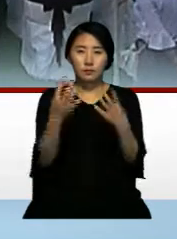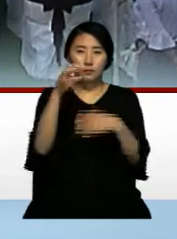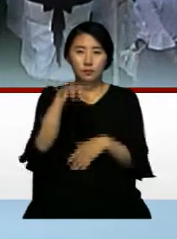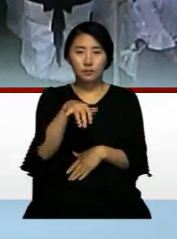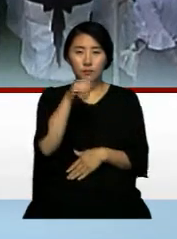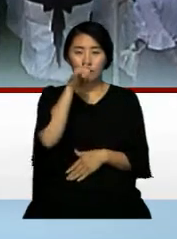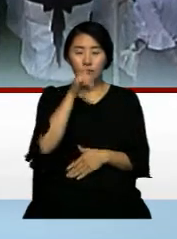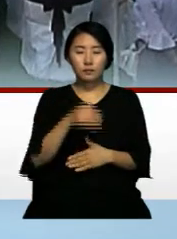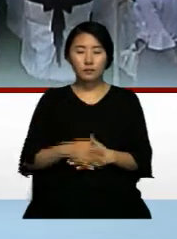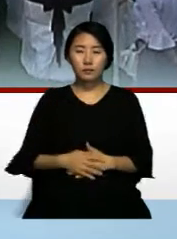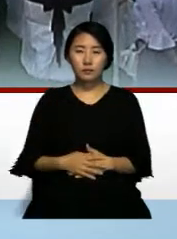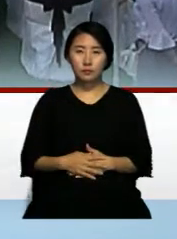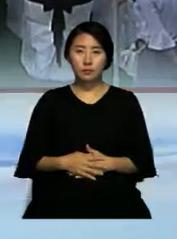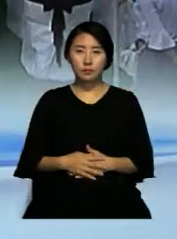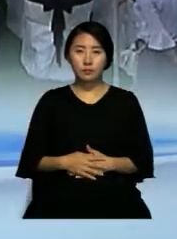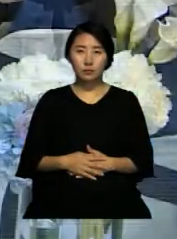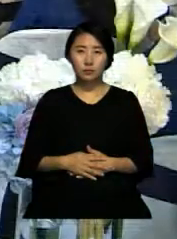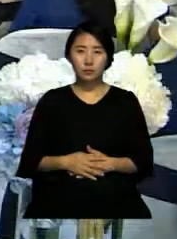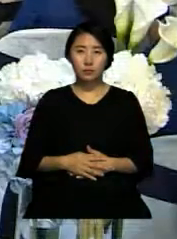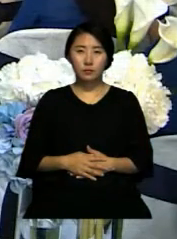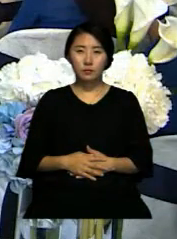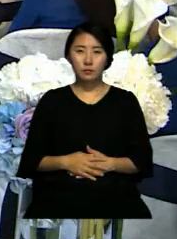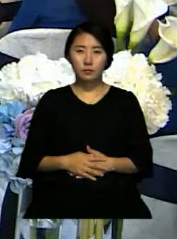곳곳에 있습니다. 이상범 기자입니다.